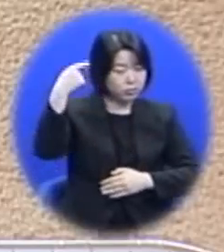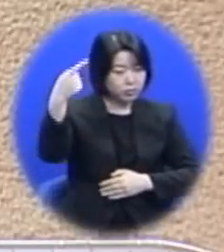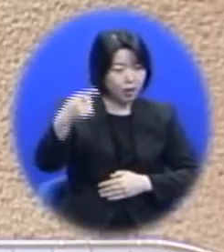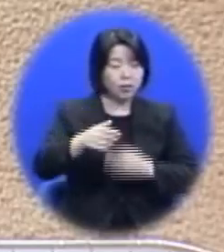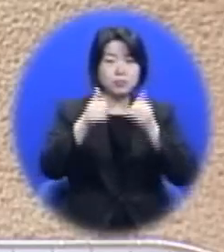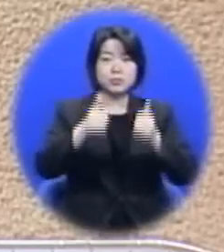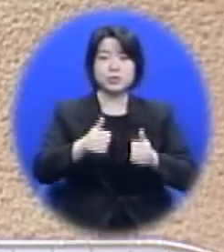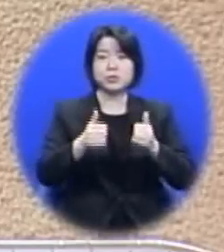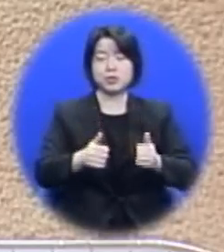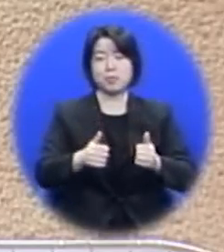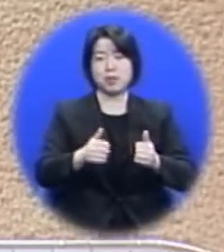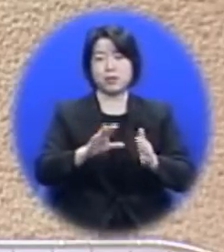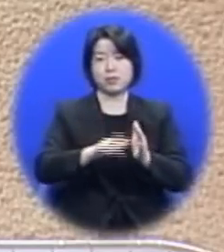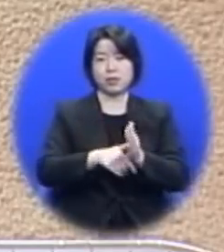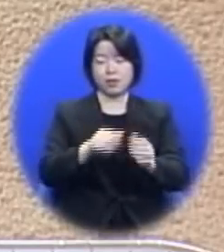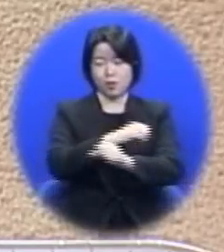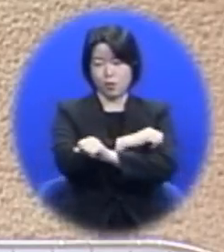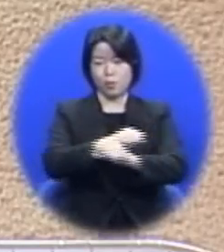화해가 이루어졌다는